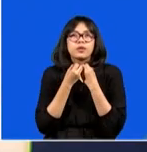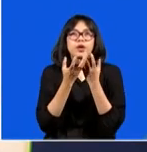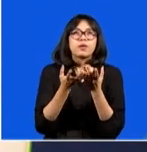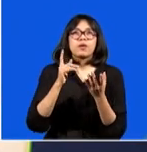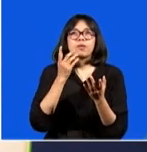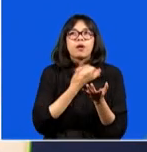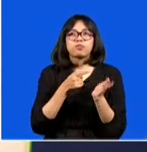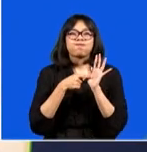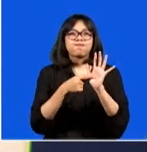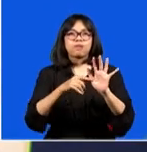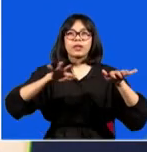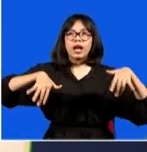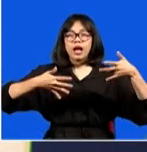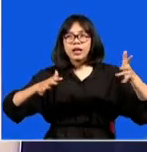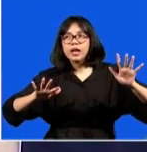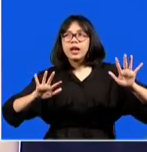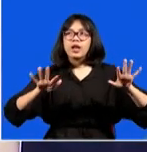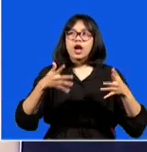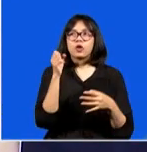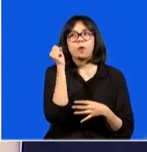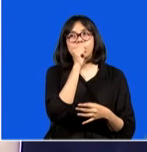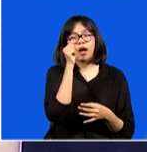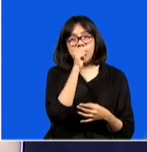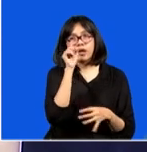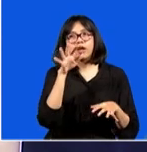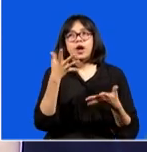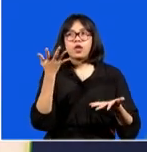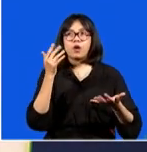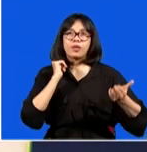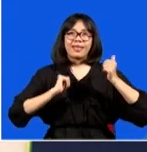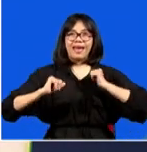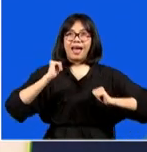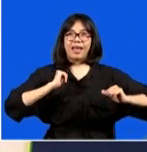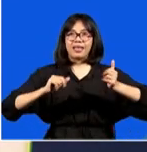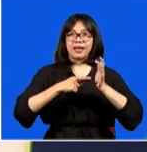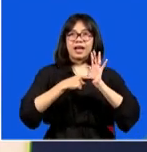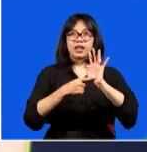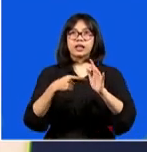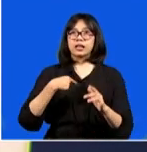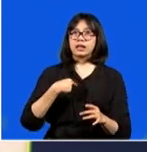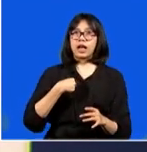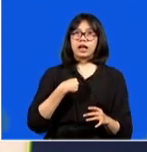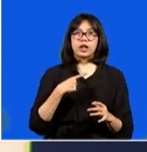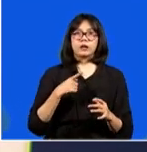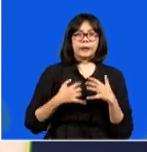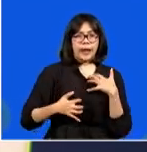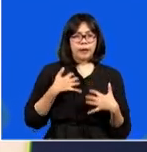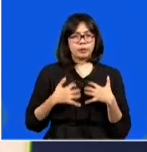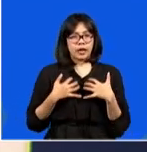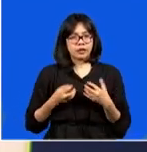tarian atau nyanyian atau teater dan pada saat saya diberikan kebebasan untuk mengekspresikan